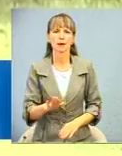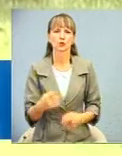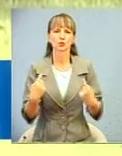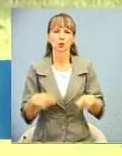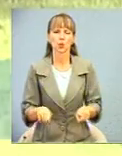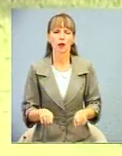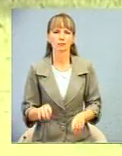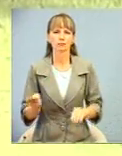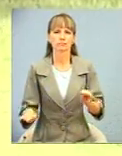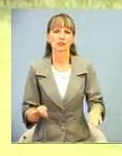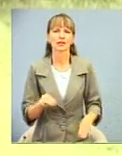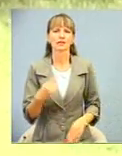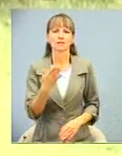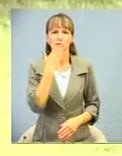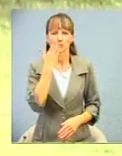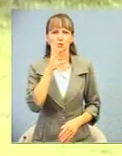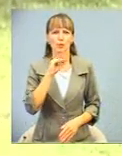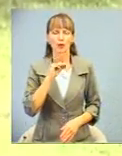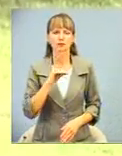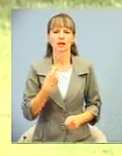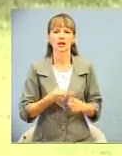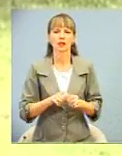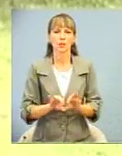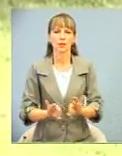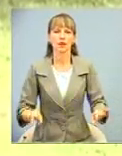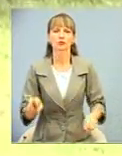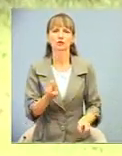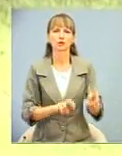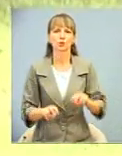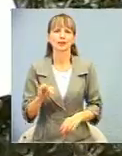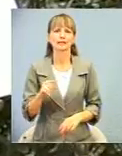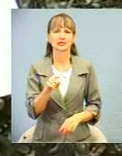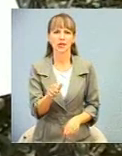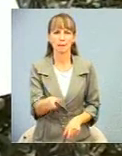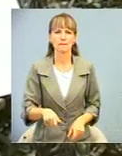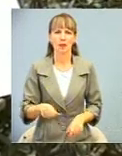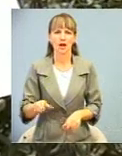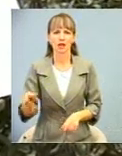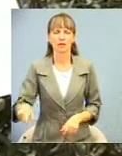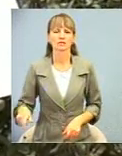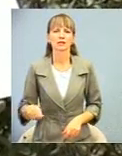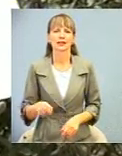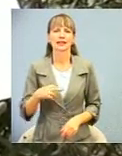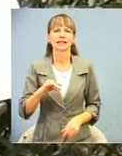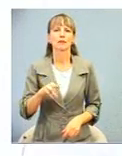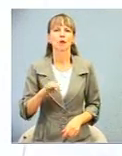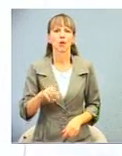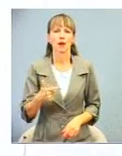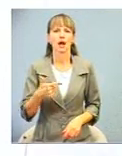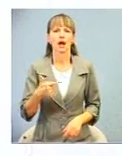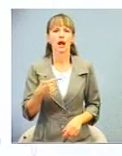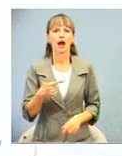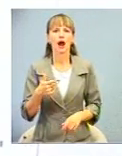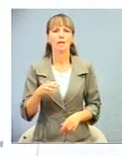палками і давав нюхати собаці ту палку, і вона шукала з тих палців. Диплом, грамота, медаль та кубок. Хлопчик